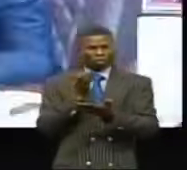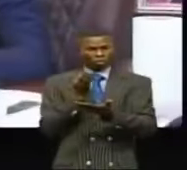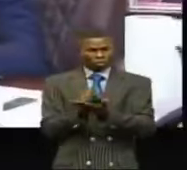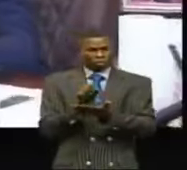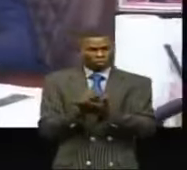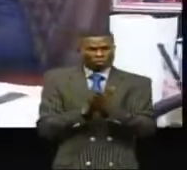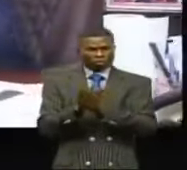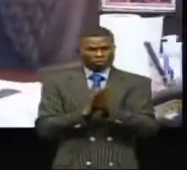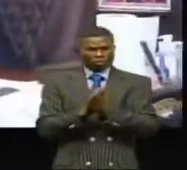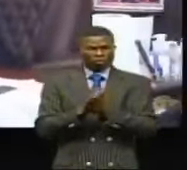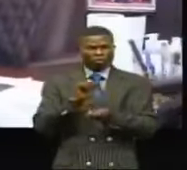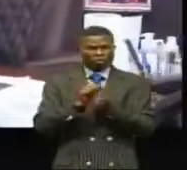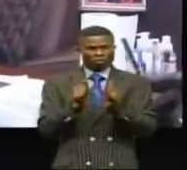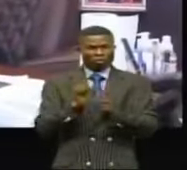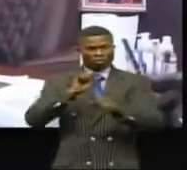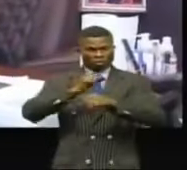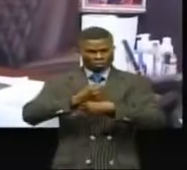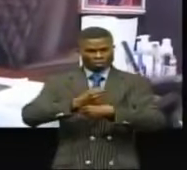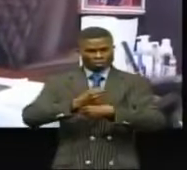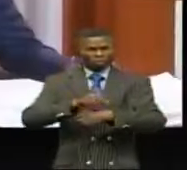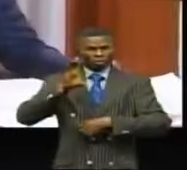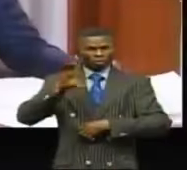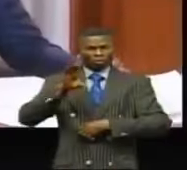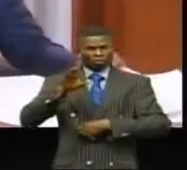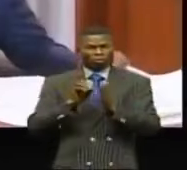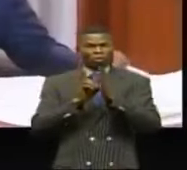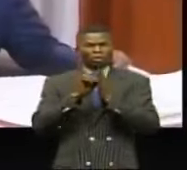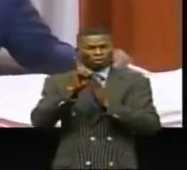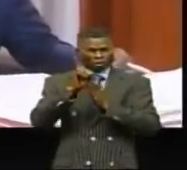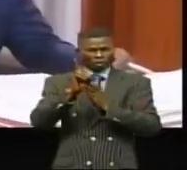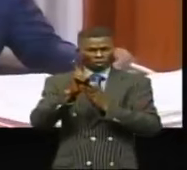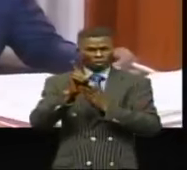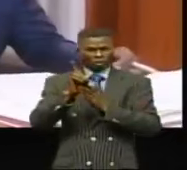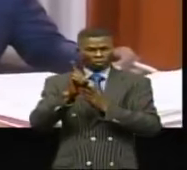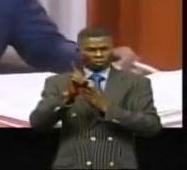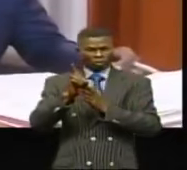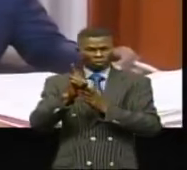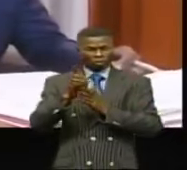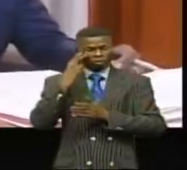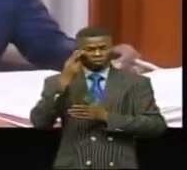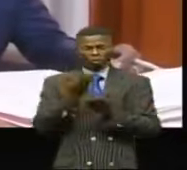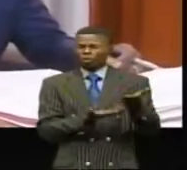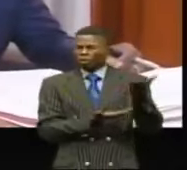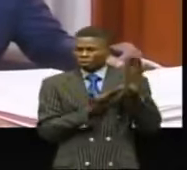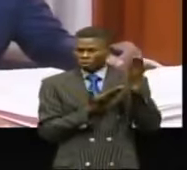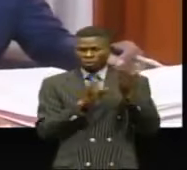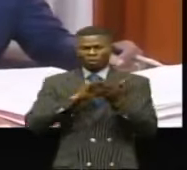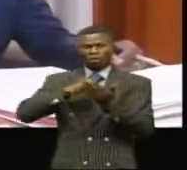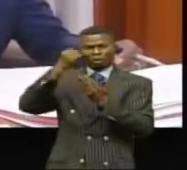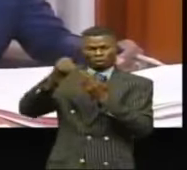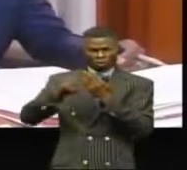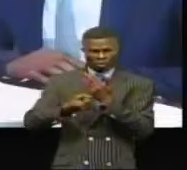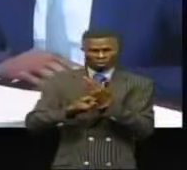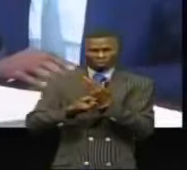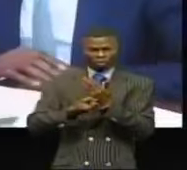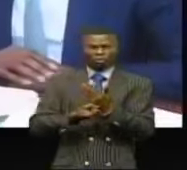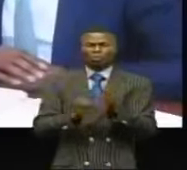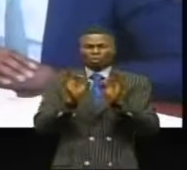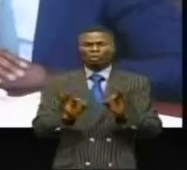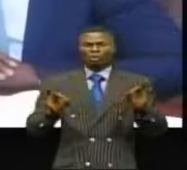les processus de création de la Banque de développement. Considérant l'importance du projet et la nécessité